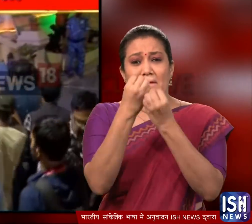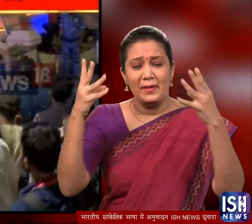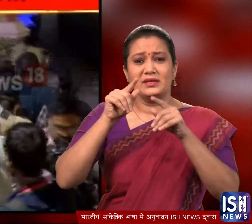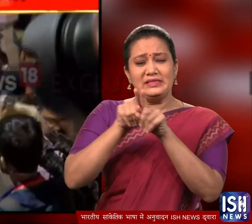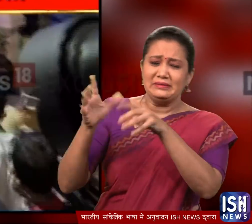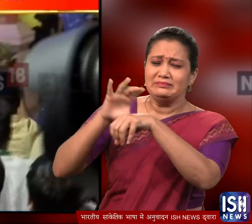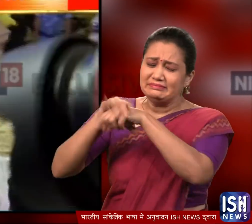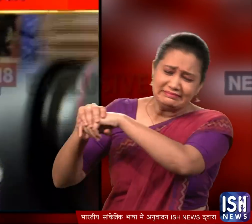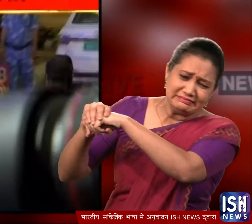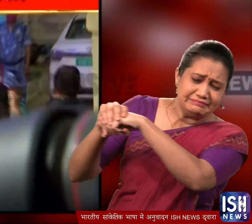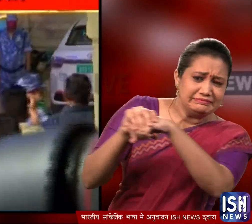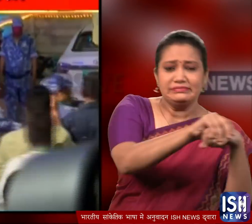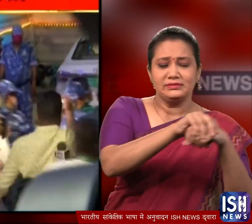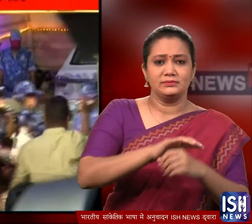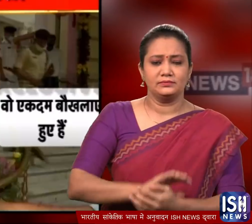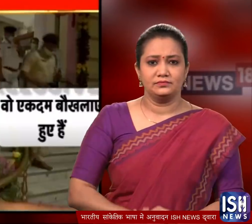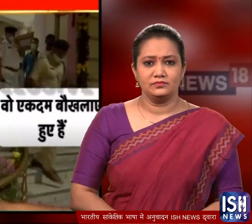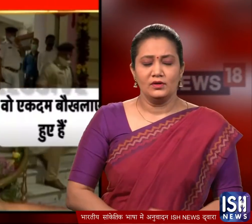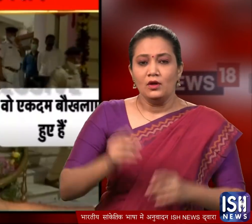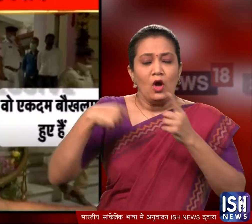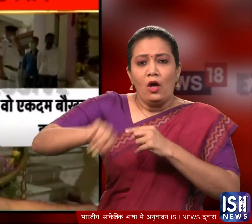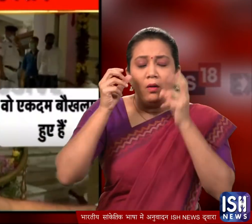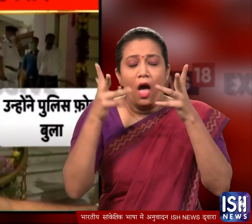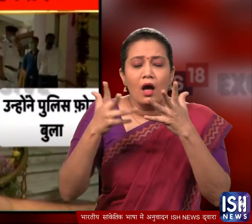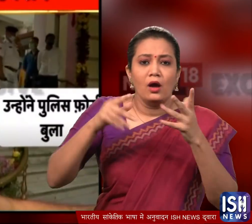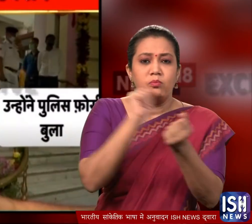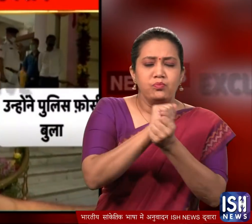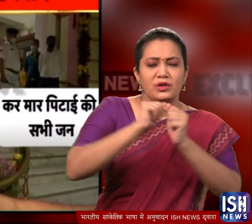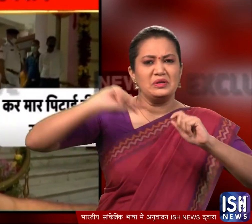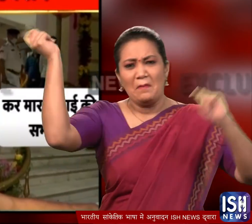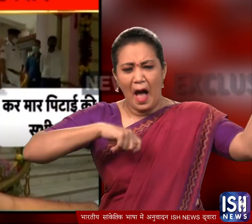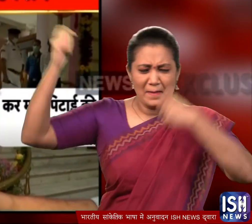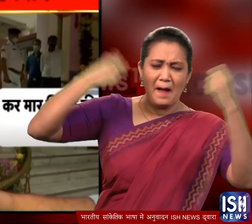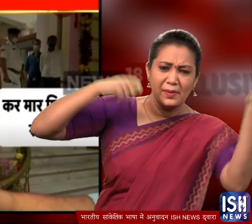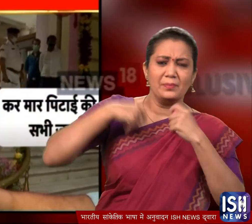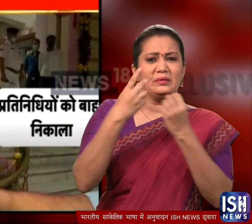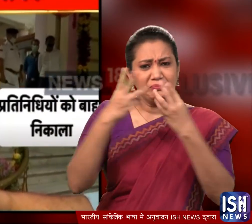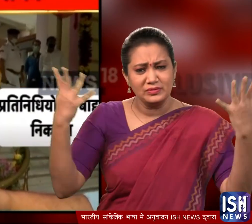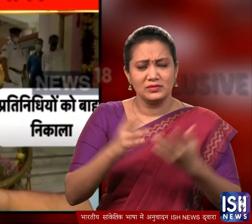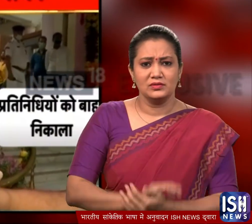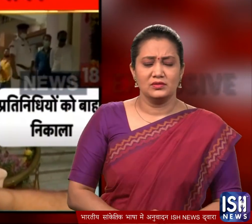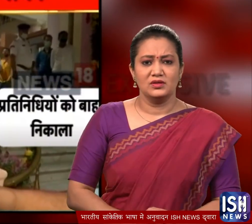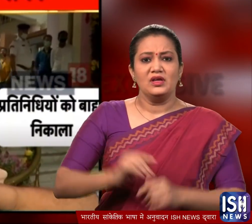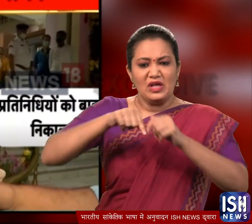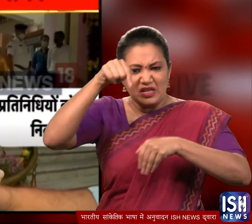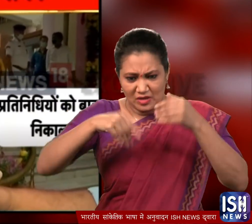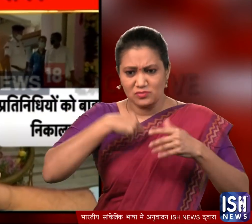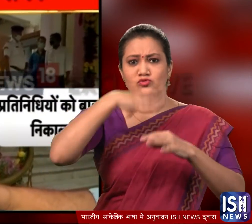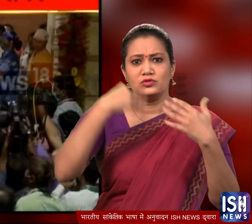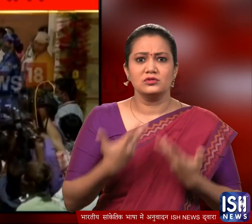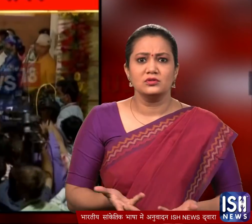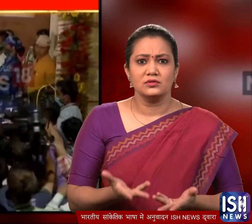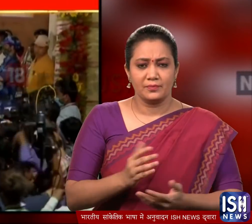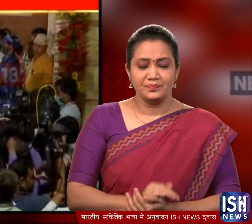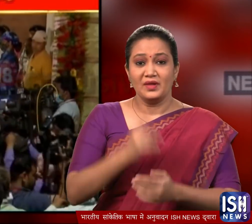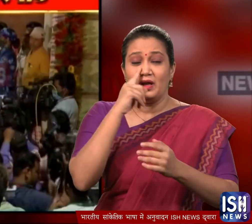महिला विधायकों को भी घसीटते हुए बाहर लाया गया। तो वो एकदम बखलाए हुए, वो पुलिस फोर्स बुला करके मार पिटाई की है। सब पुलिस को, सब जनप्रतिनिधि को बाहर